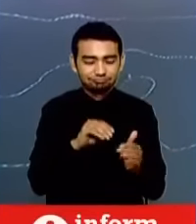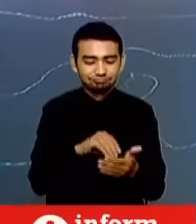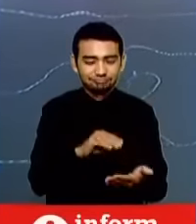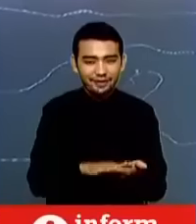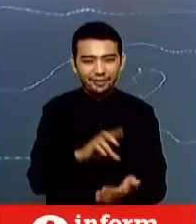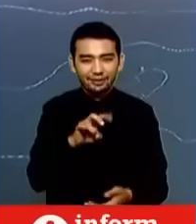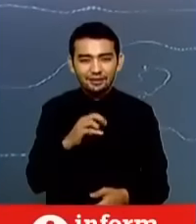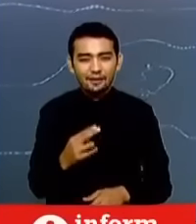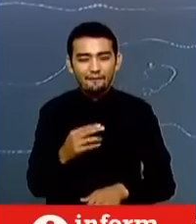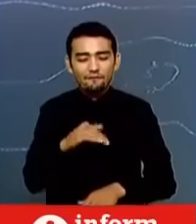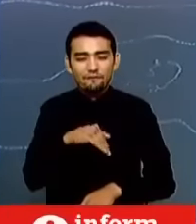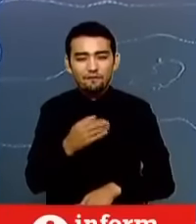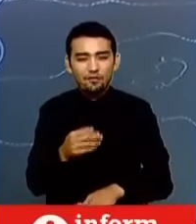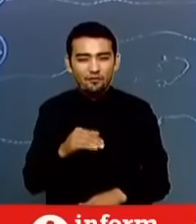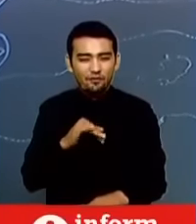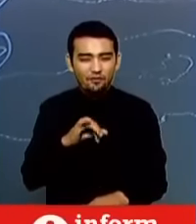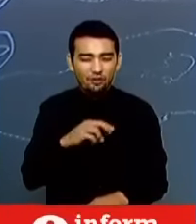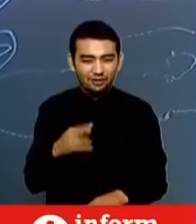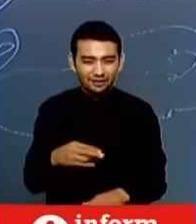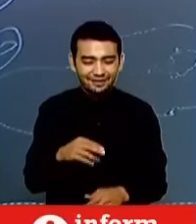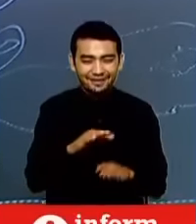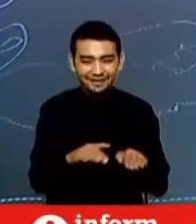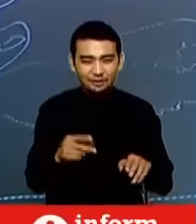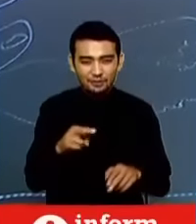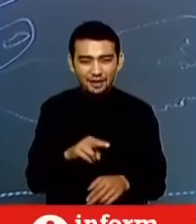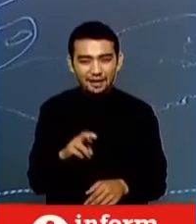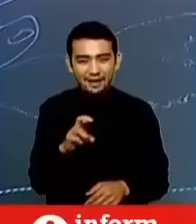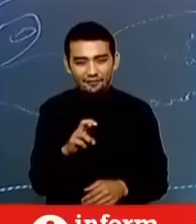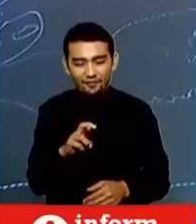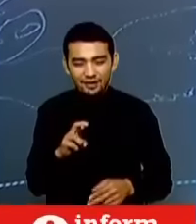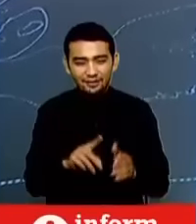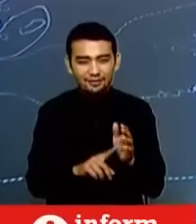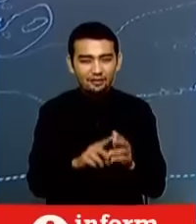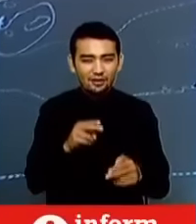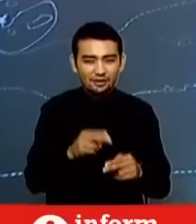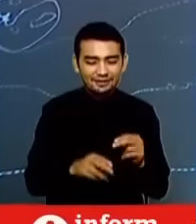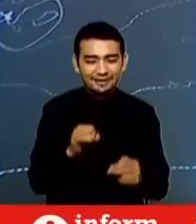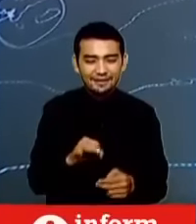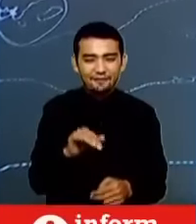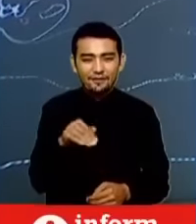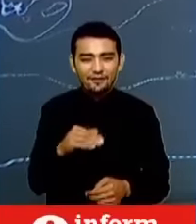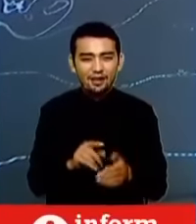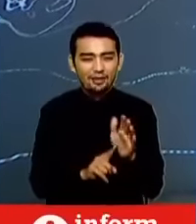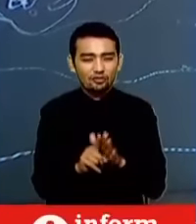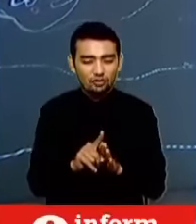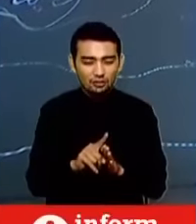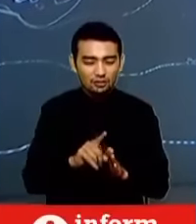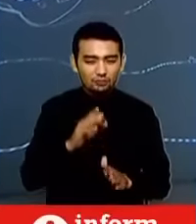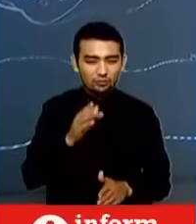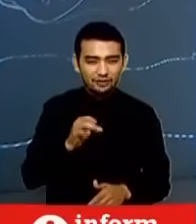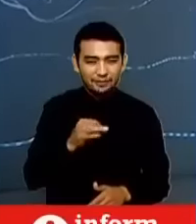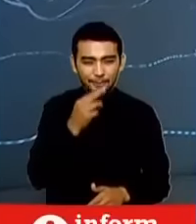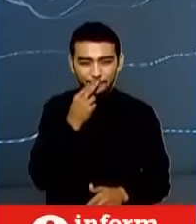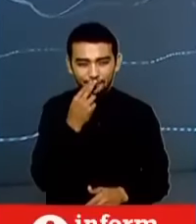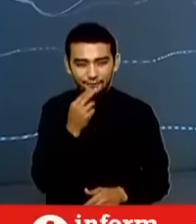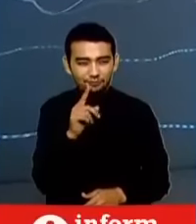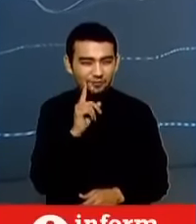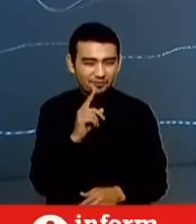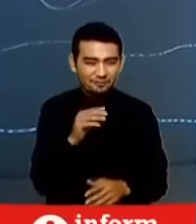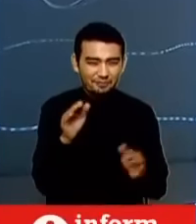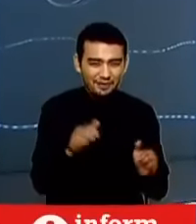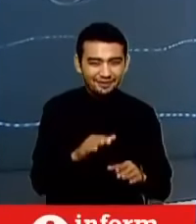«Нацфонд детям» планируют провести уже в конце января или в начале февраля. Эти средства по достижению совершеннолетия юные казахстанцы